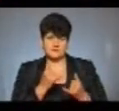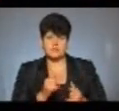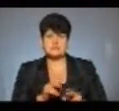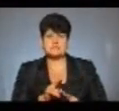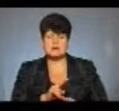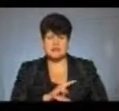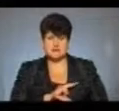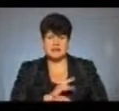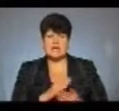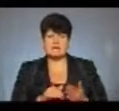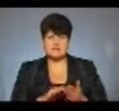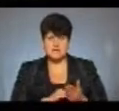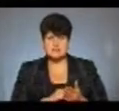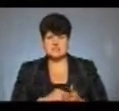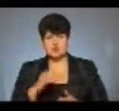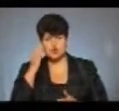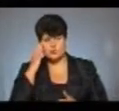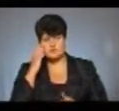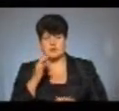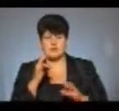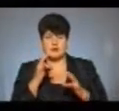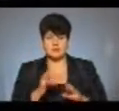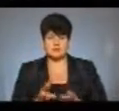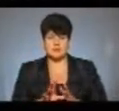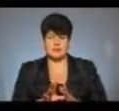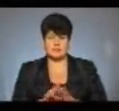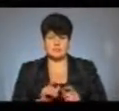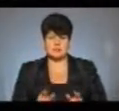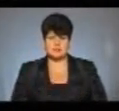час ліквідації наслідків аварії на Чорнобильській атомній електростанції.